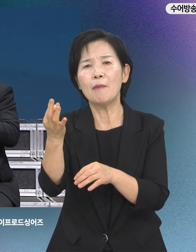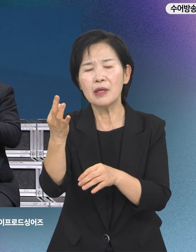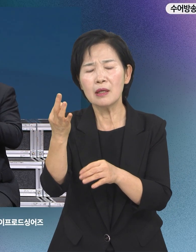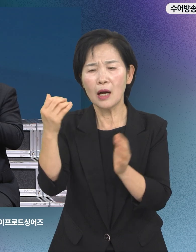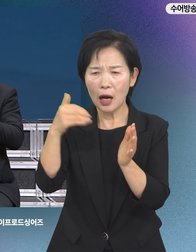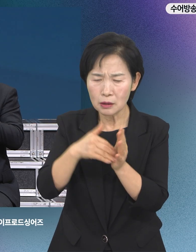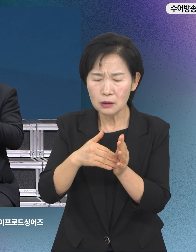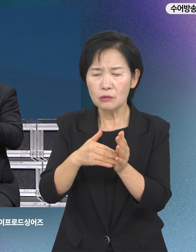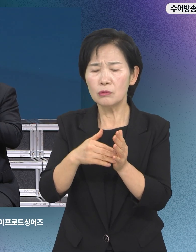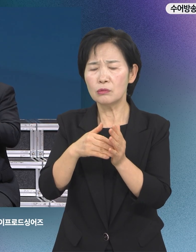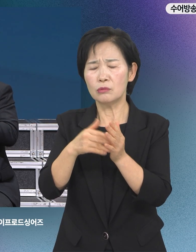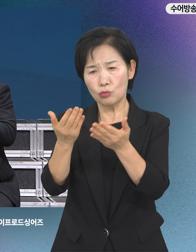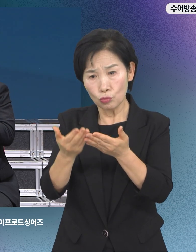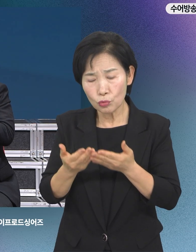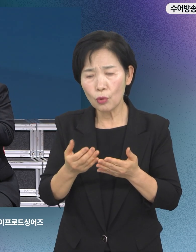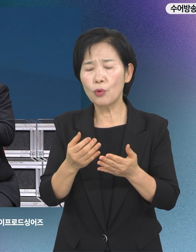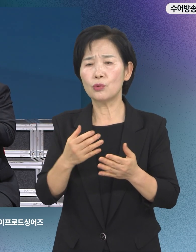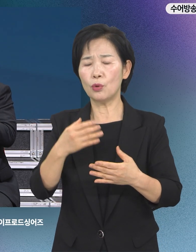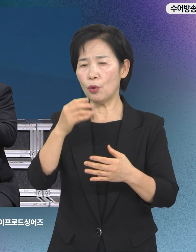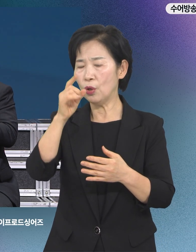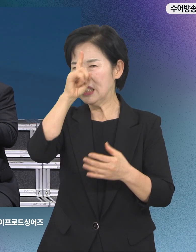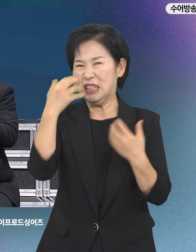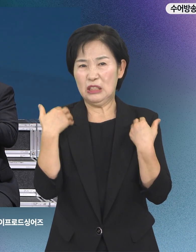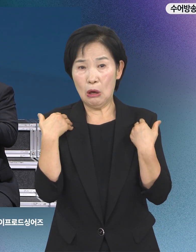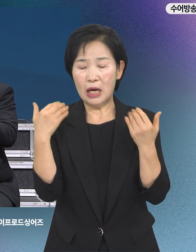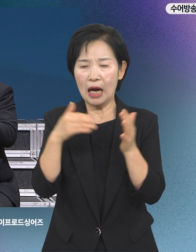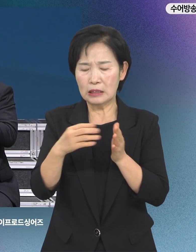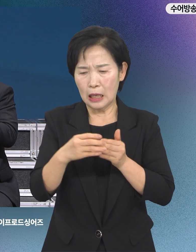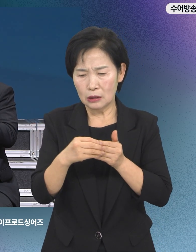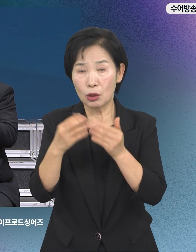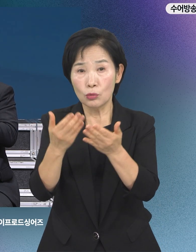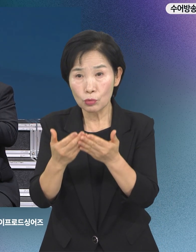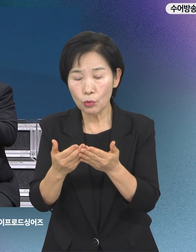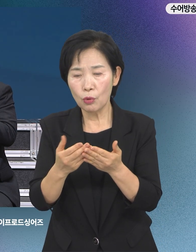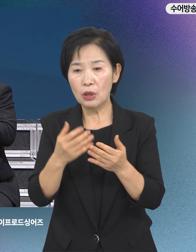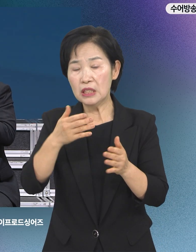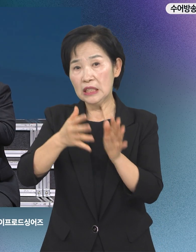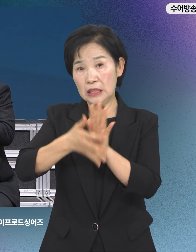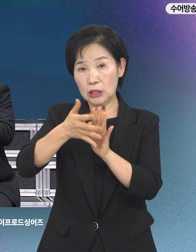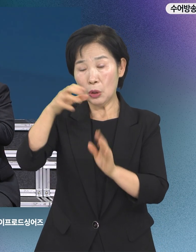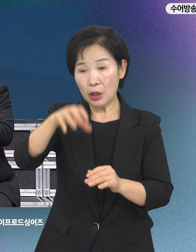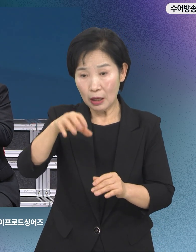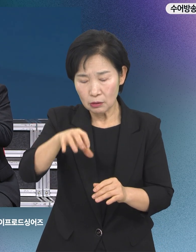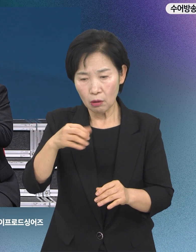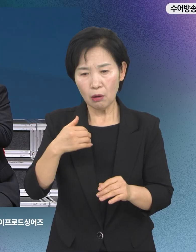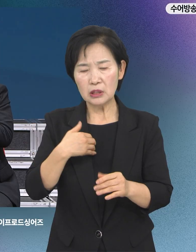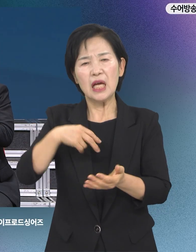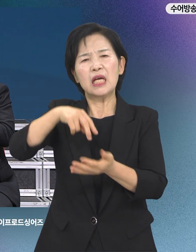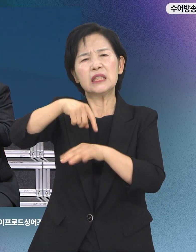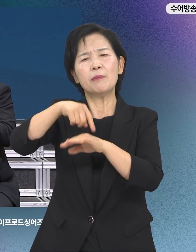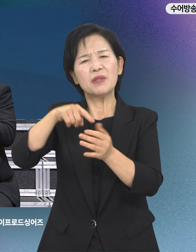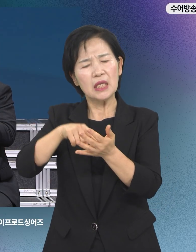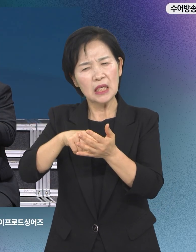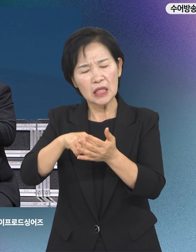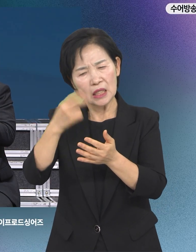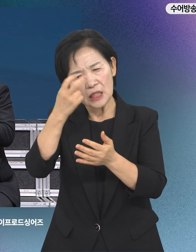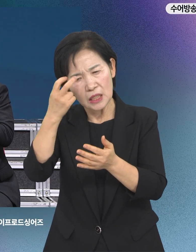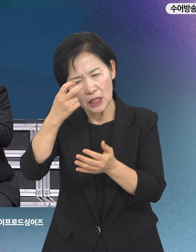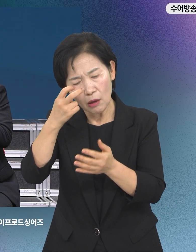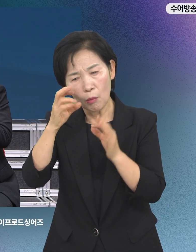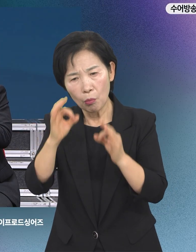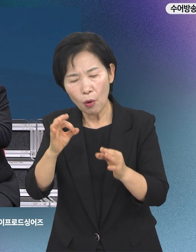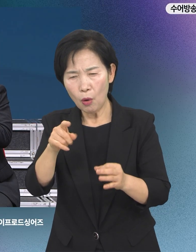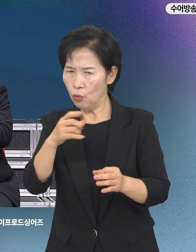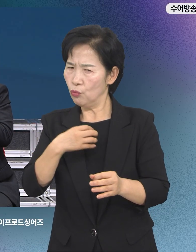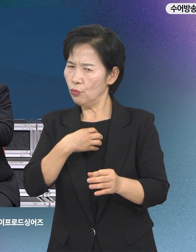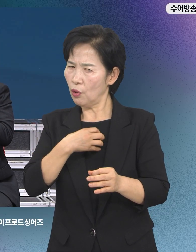안내해 주셨습니다. 순천시청에서는 제 심리 상태를 보고 더 큰 위기를 막기 위해